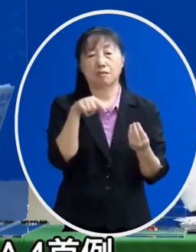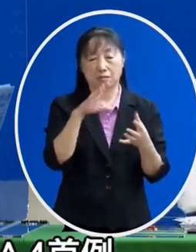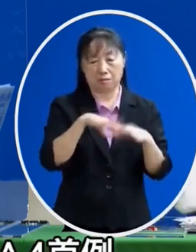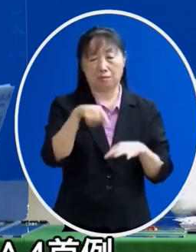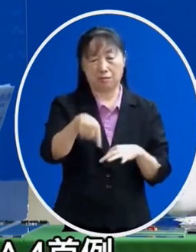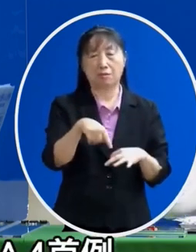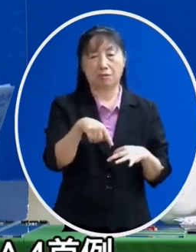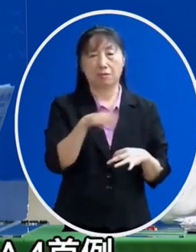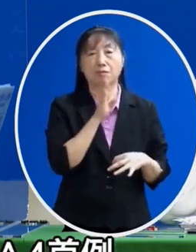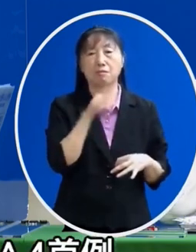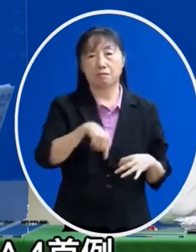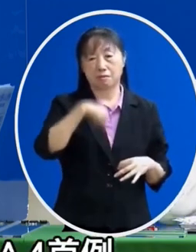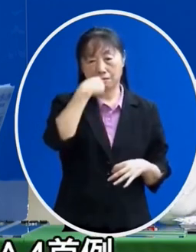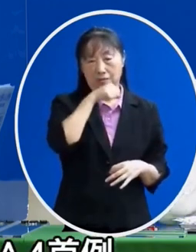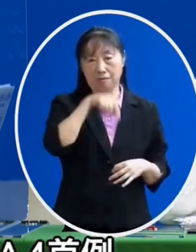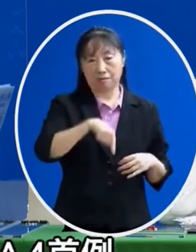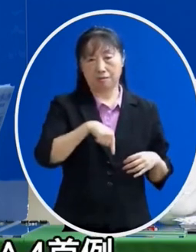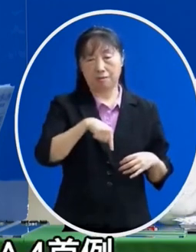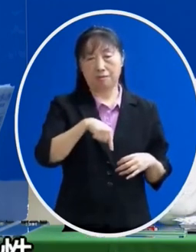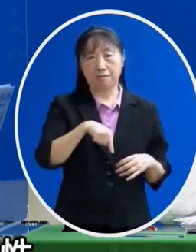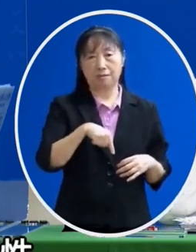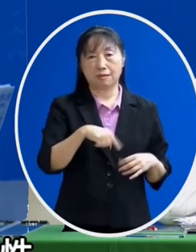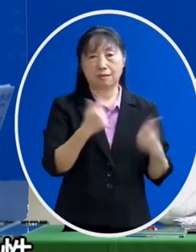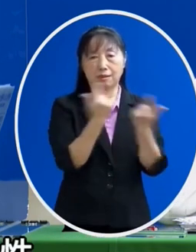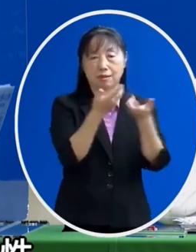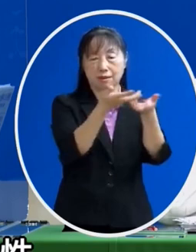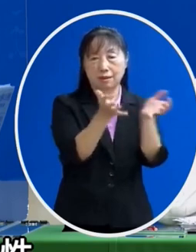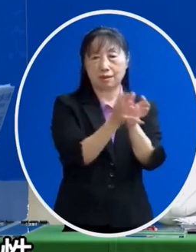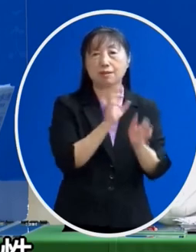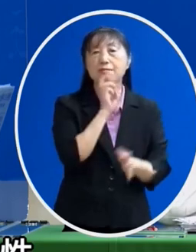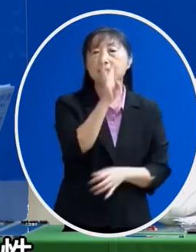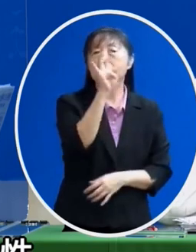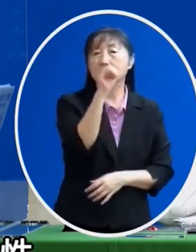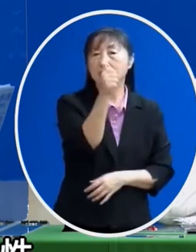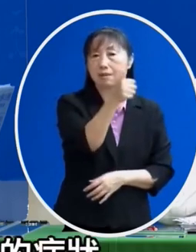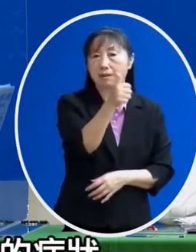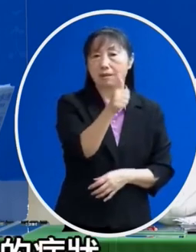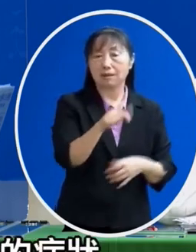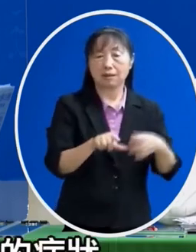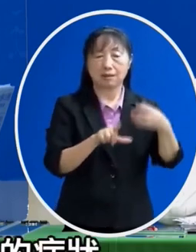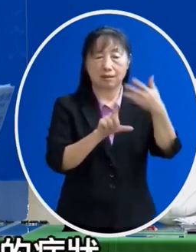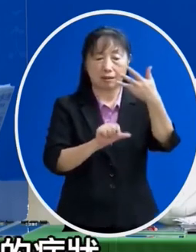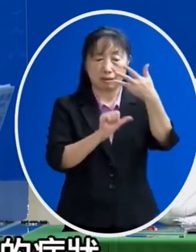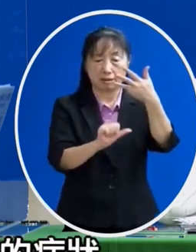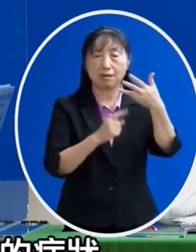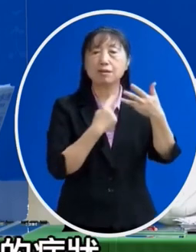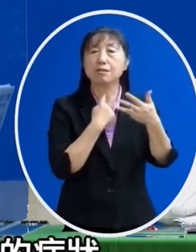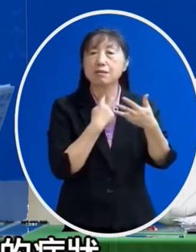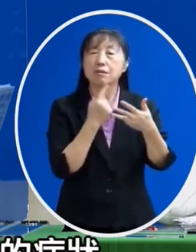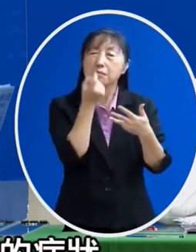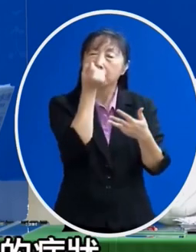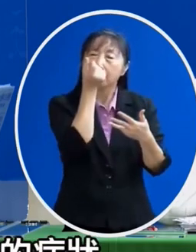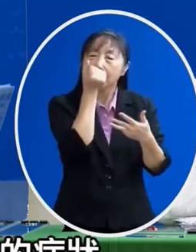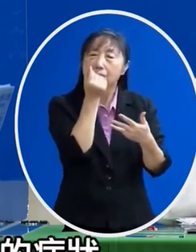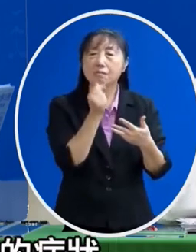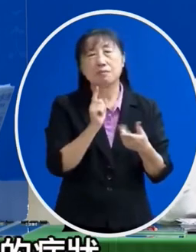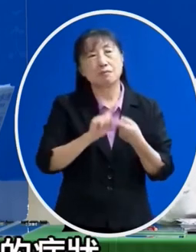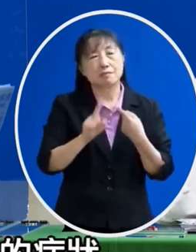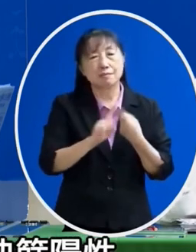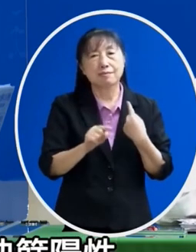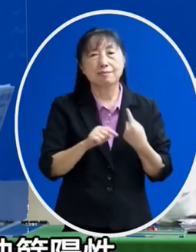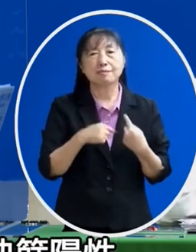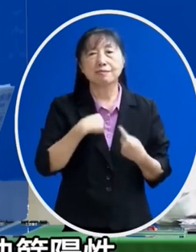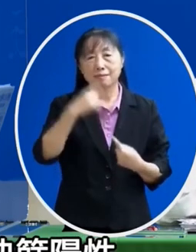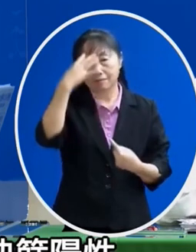的 BA.4 首例，是北部30多岁的男性，8月5号有喉咙轻微不适的症状，经